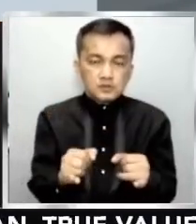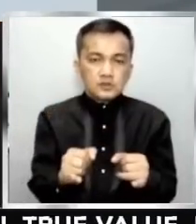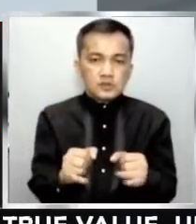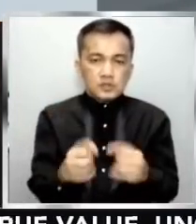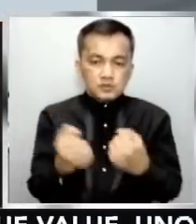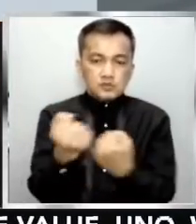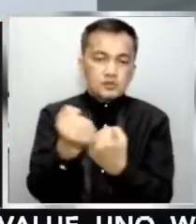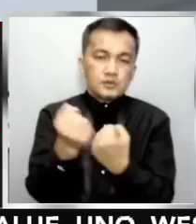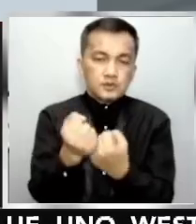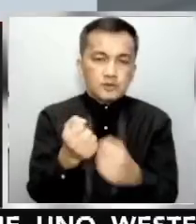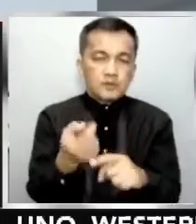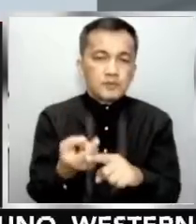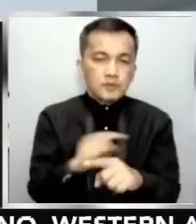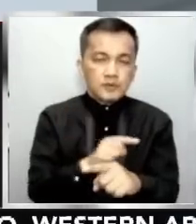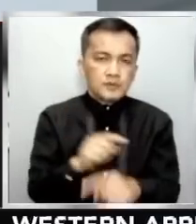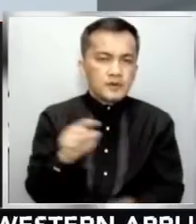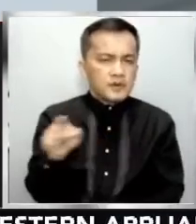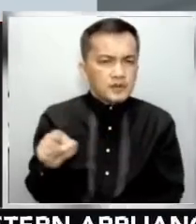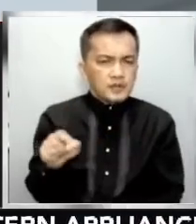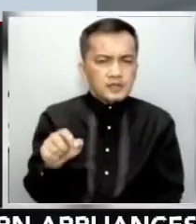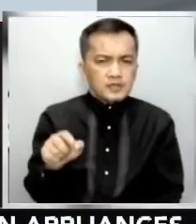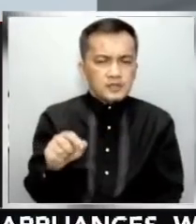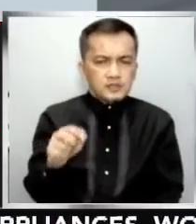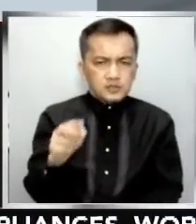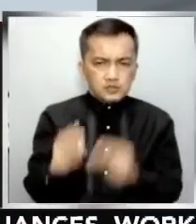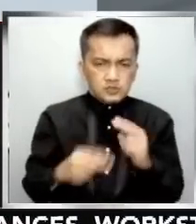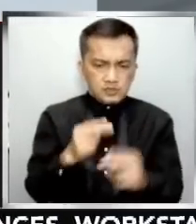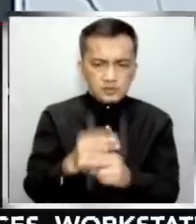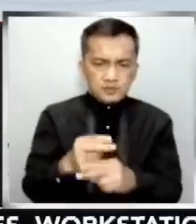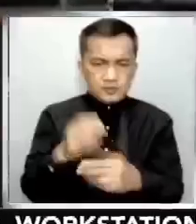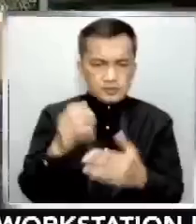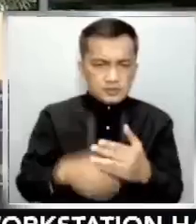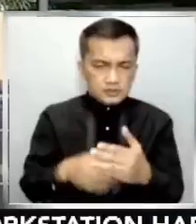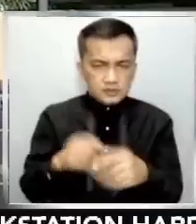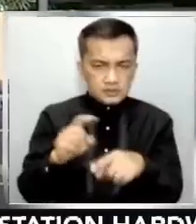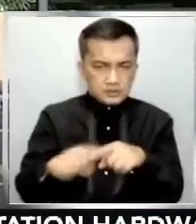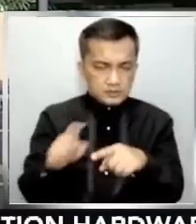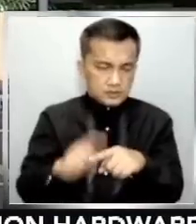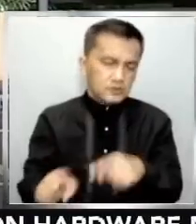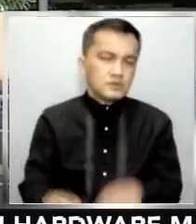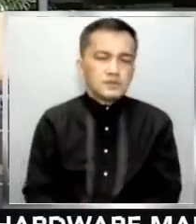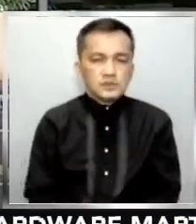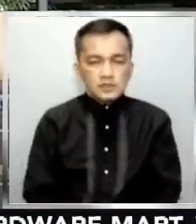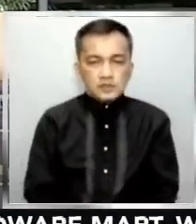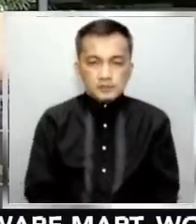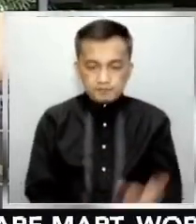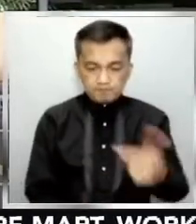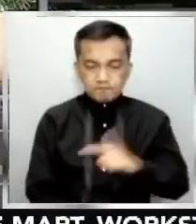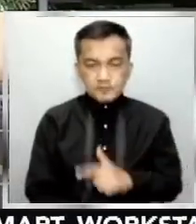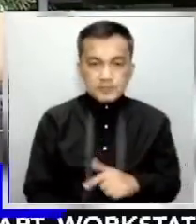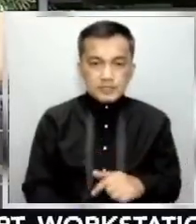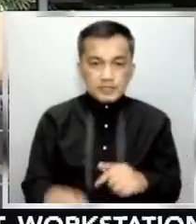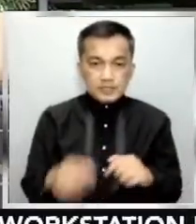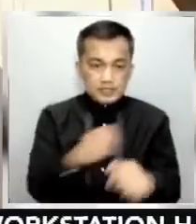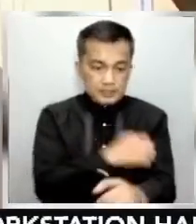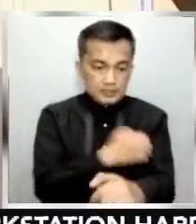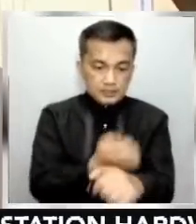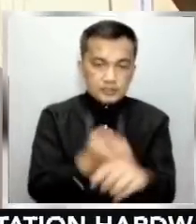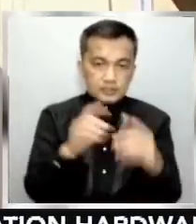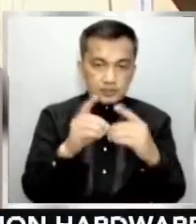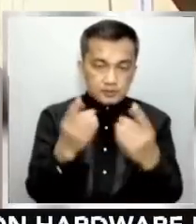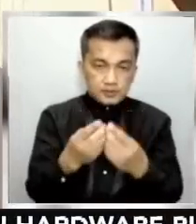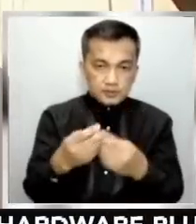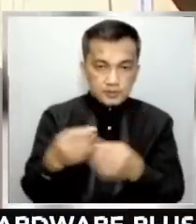sa Universal Charge for Missionary Electrification. Habang ang Energy Department nasa proseso na raw